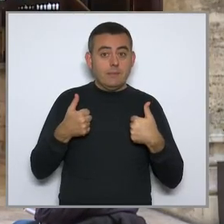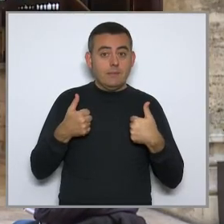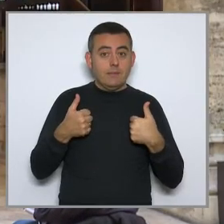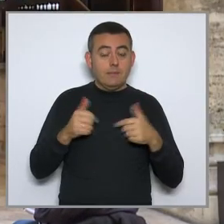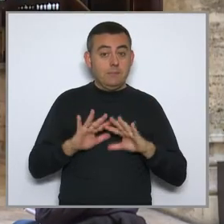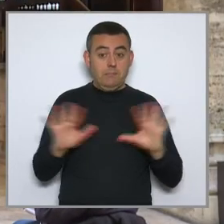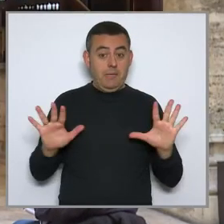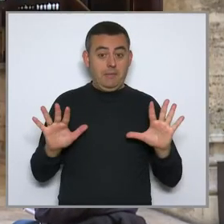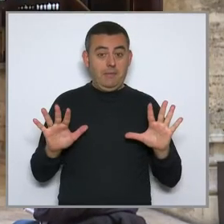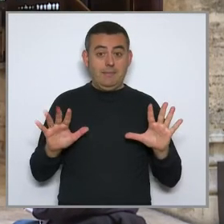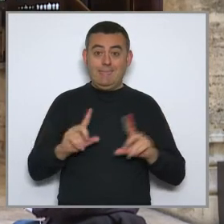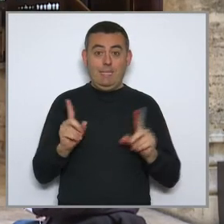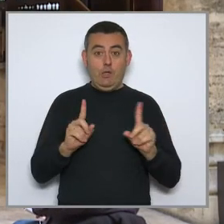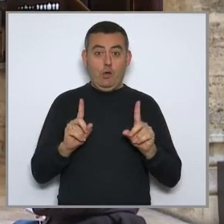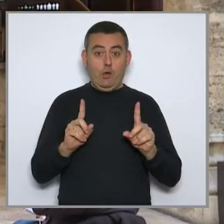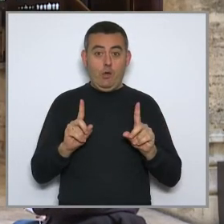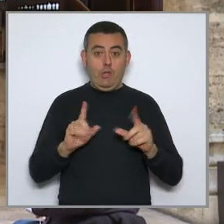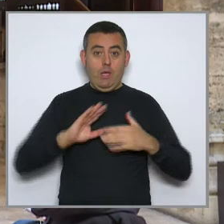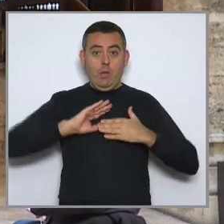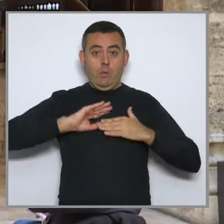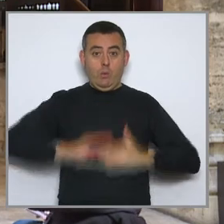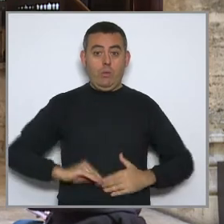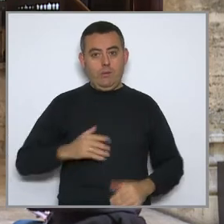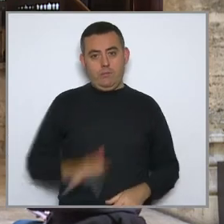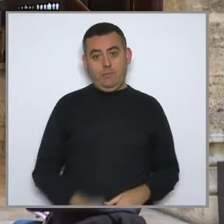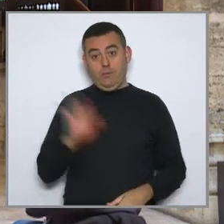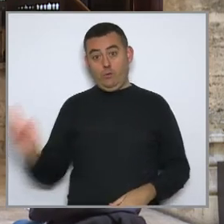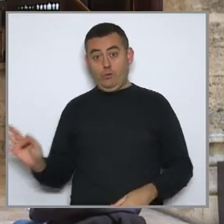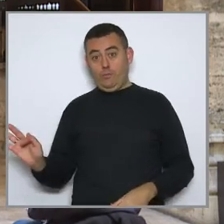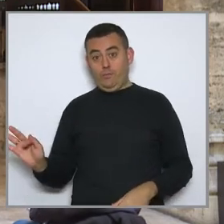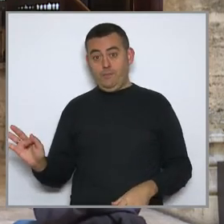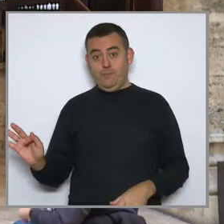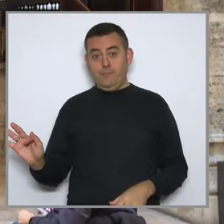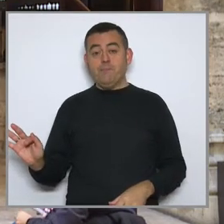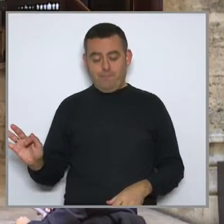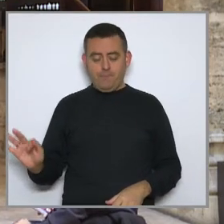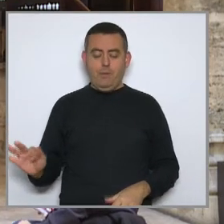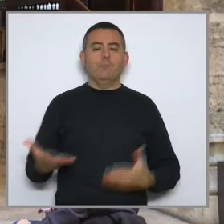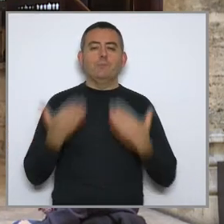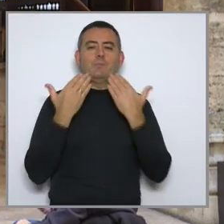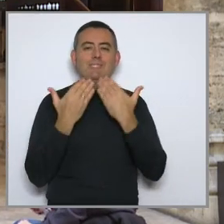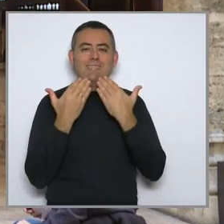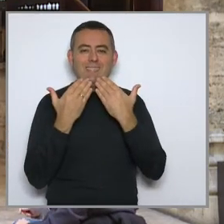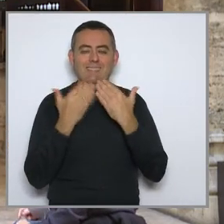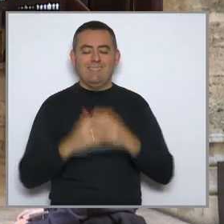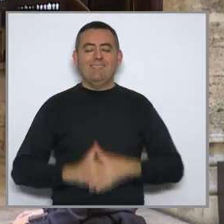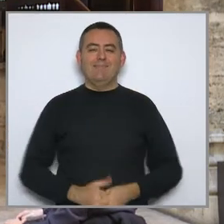Molt bé, doncs moltes gràcies.